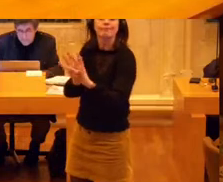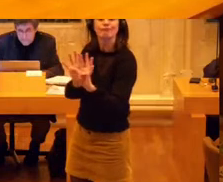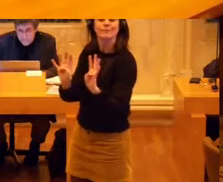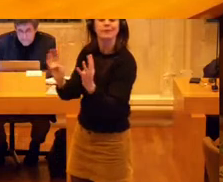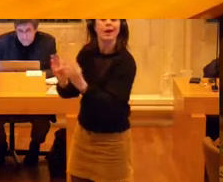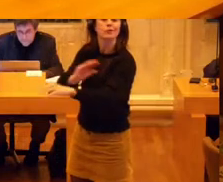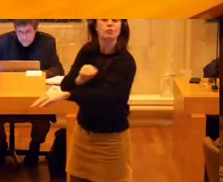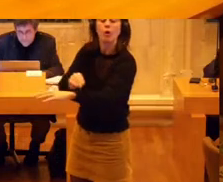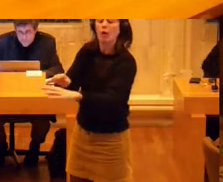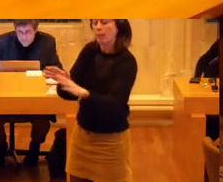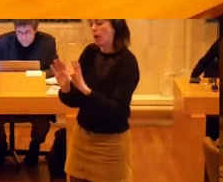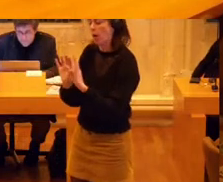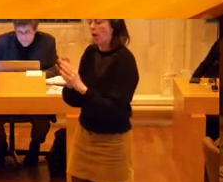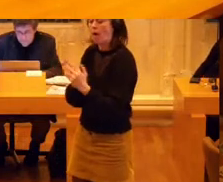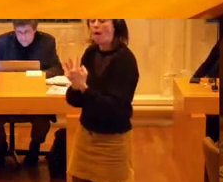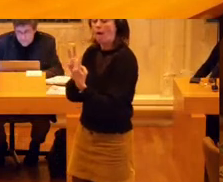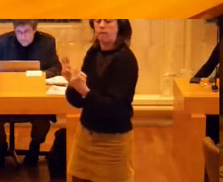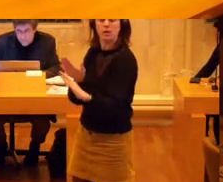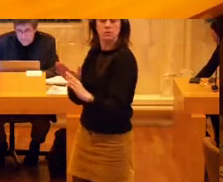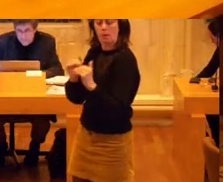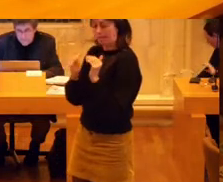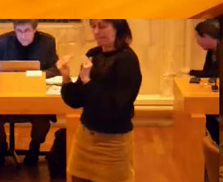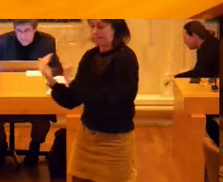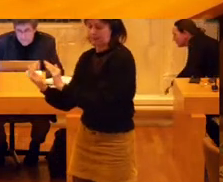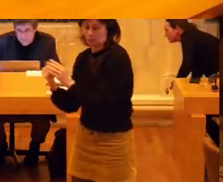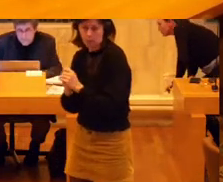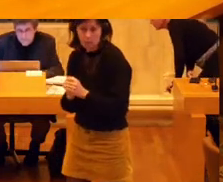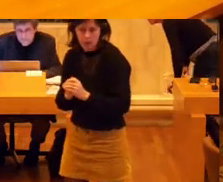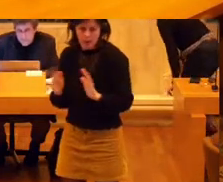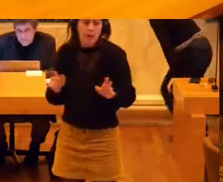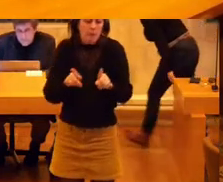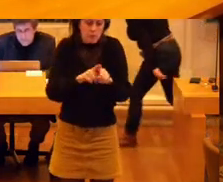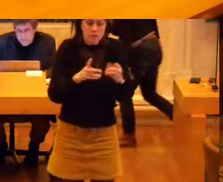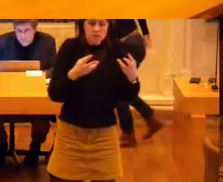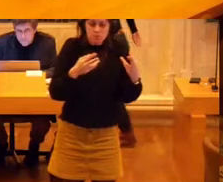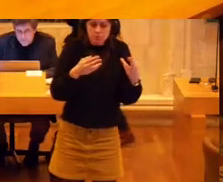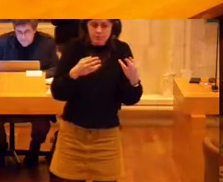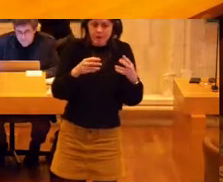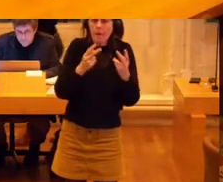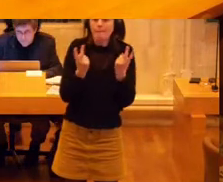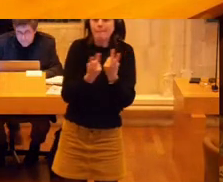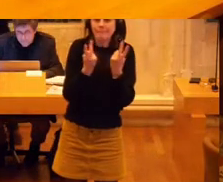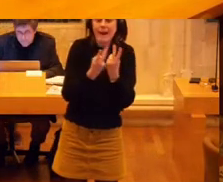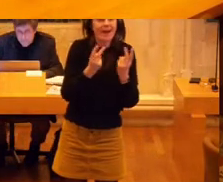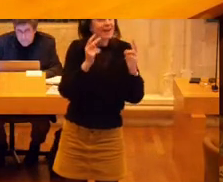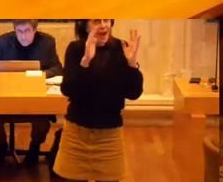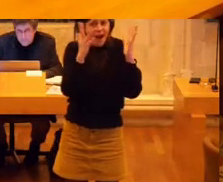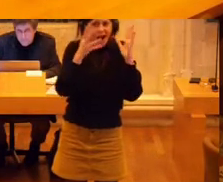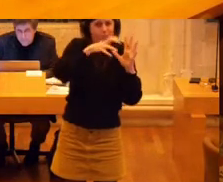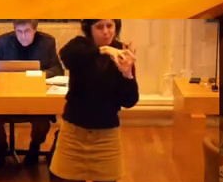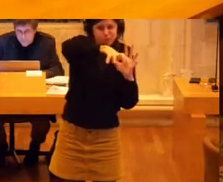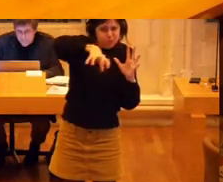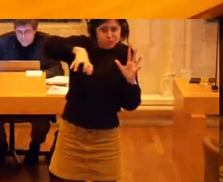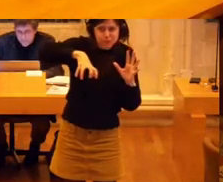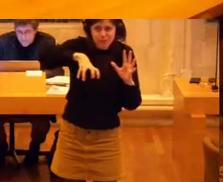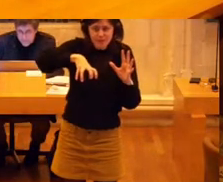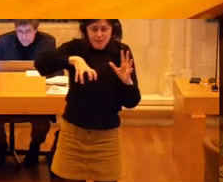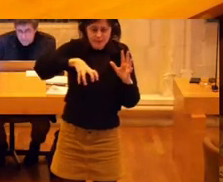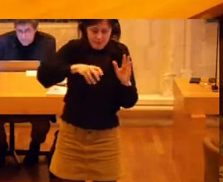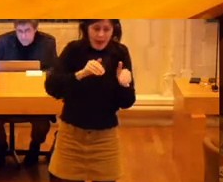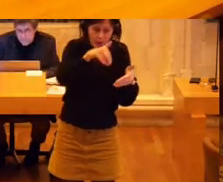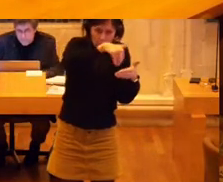qui borde l'espace vert de la rue de Sacqueville, au sein de ce parc-là, un autre city stade, d'autres